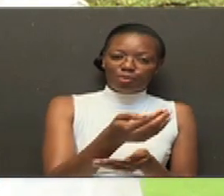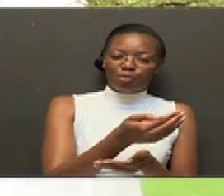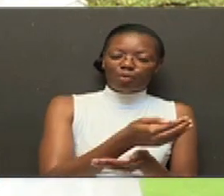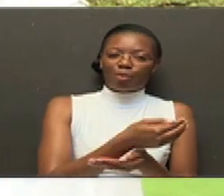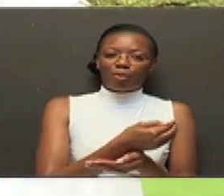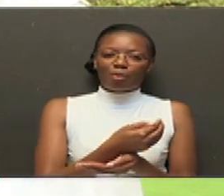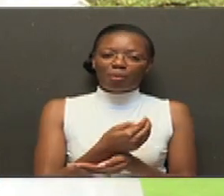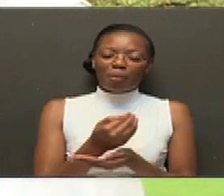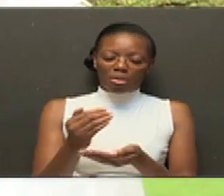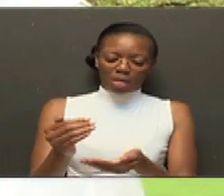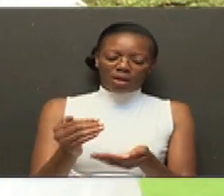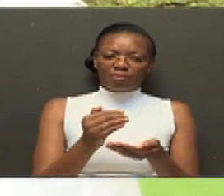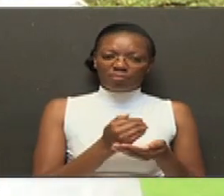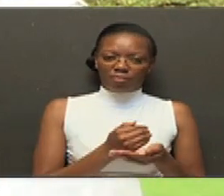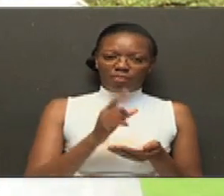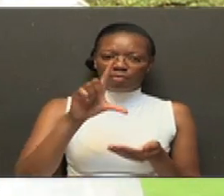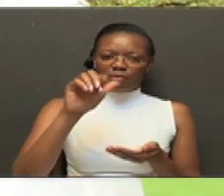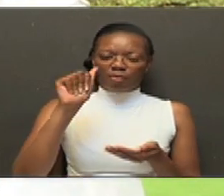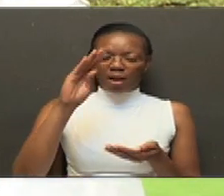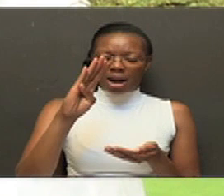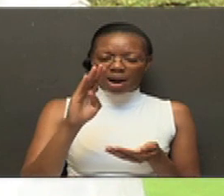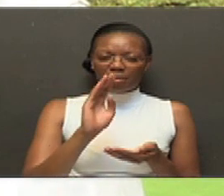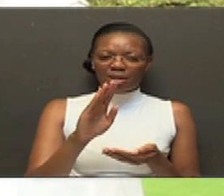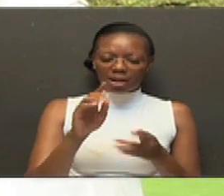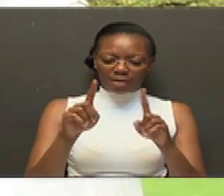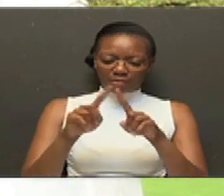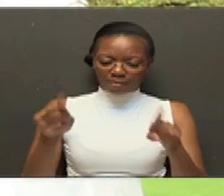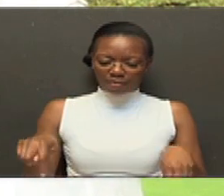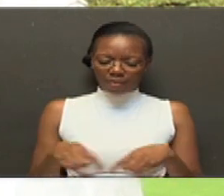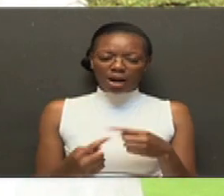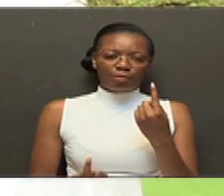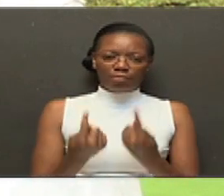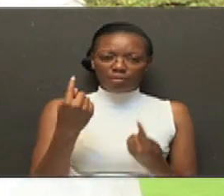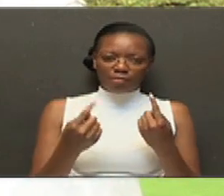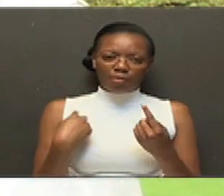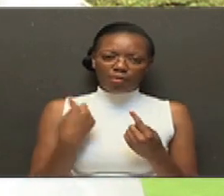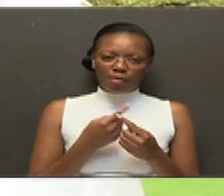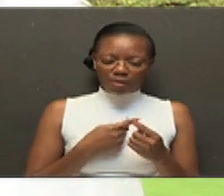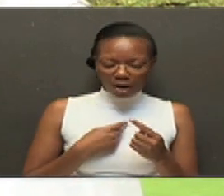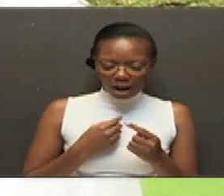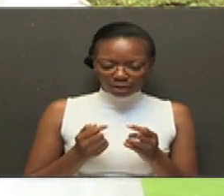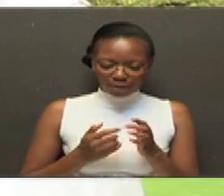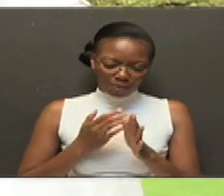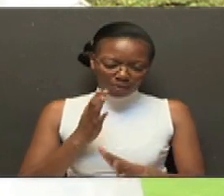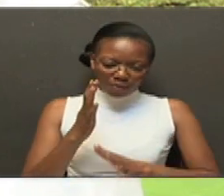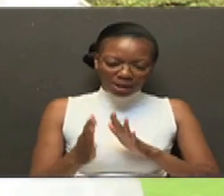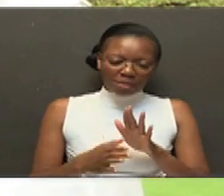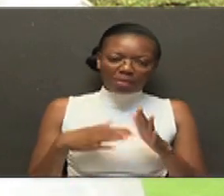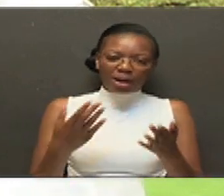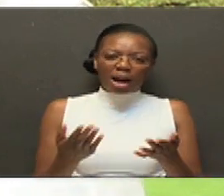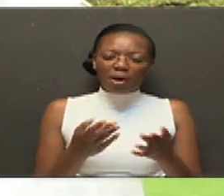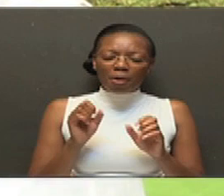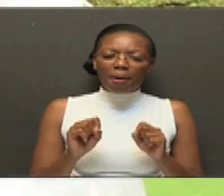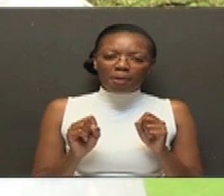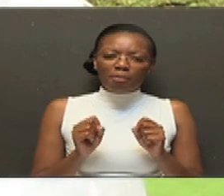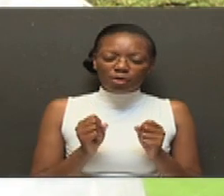kuwavuna, tunawaleta mpaka jikoni. Hapo tunaweza kuwatayarisha na kuwakausha,